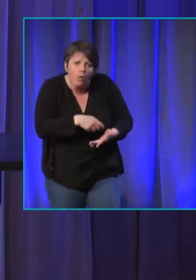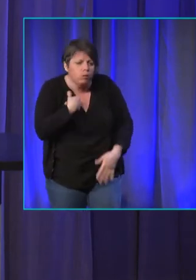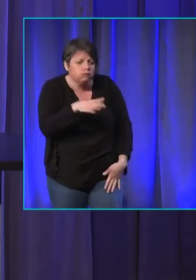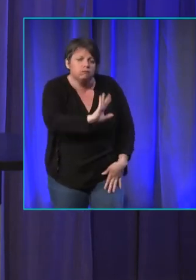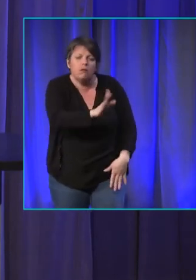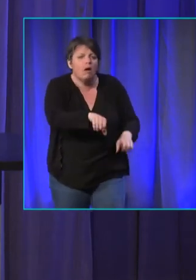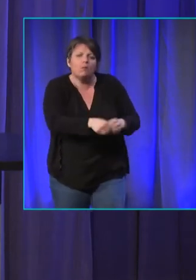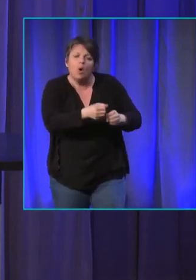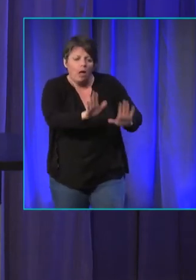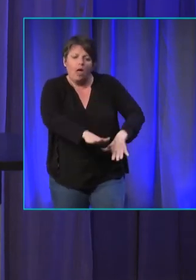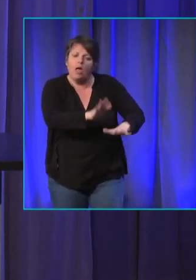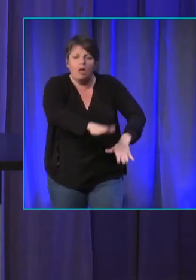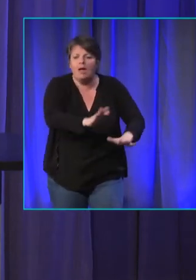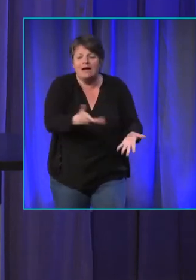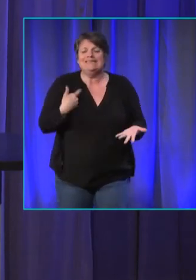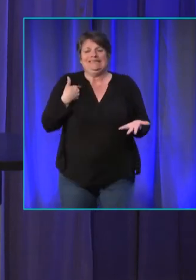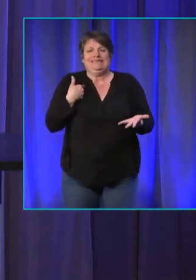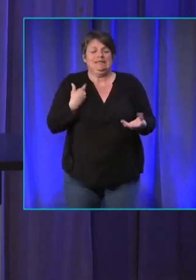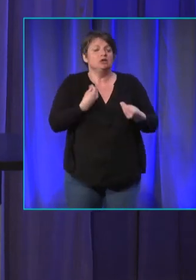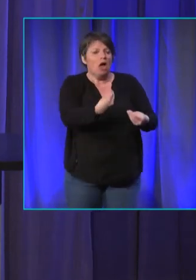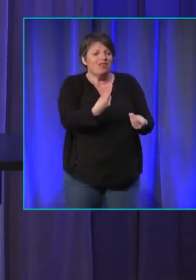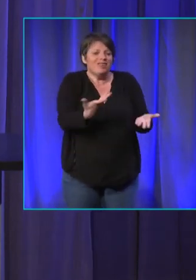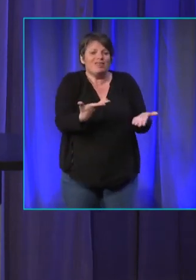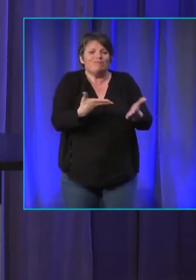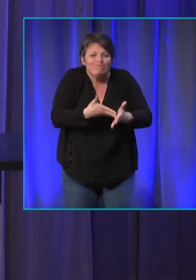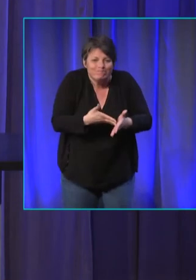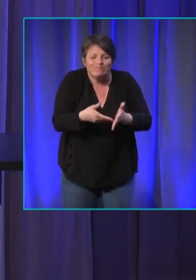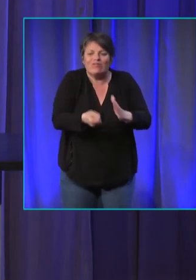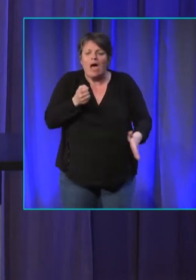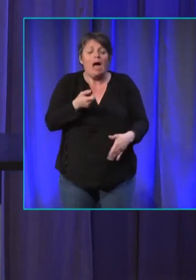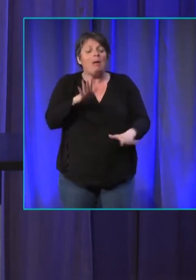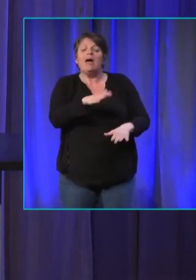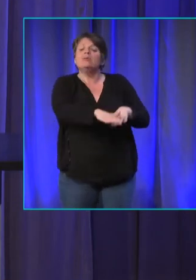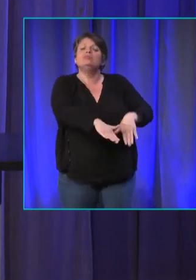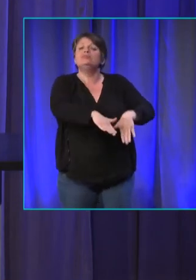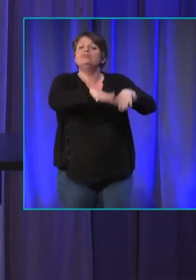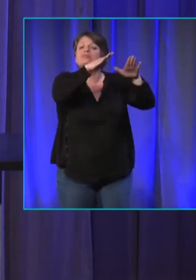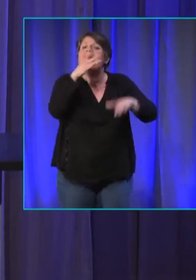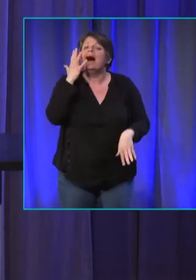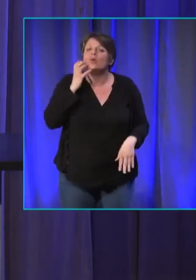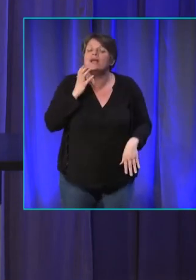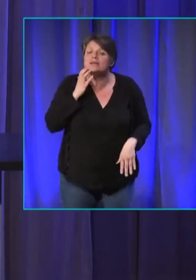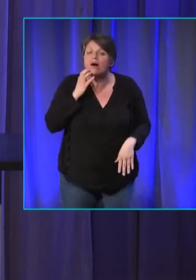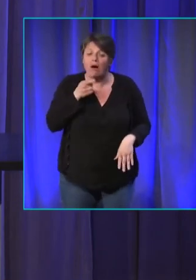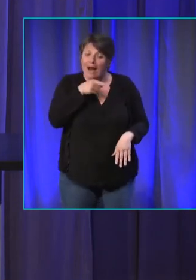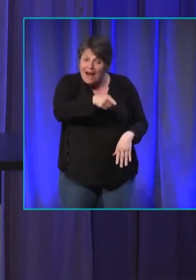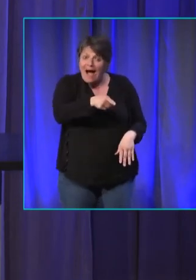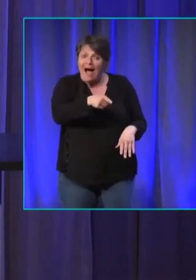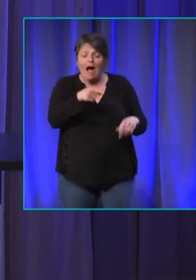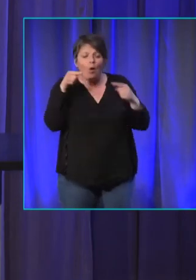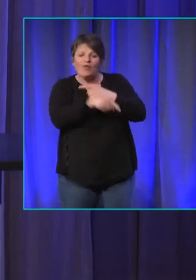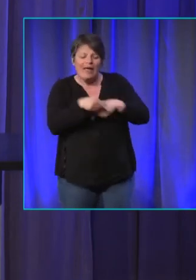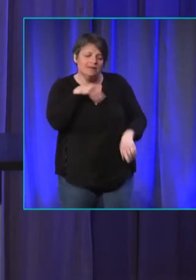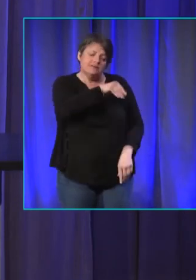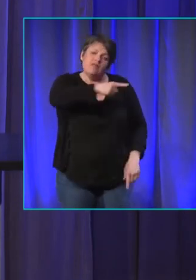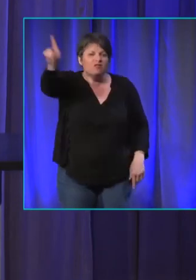là, je suis le premier frein. Par contre, quand ils deviennent adolescents, ben, c'est à ce moment-là où on leur demande de bouger